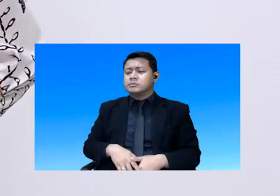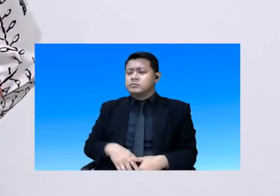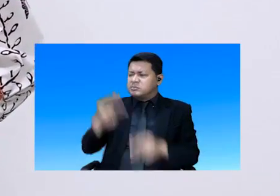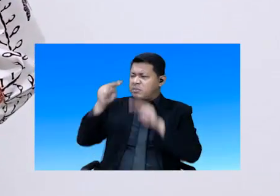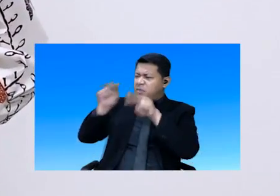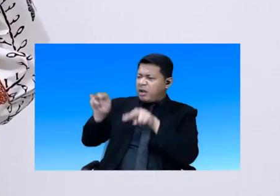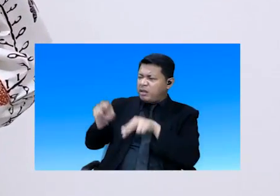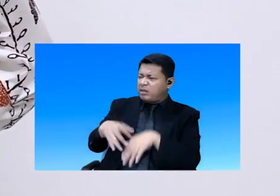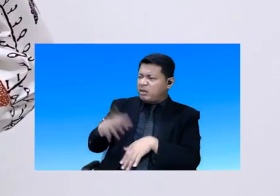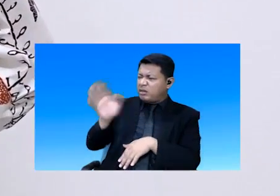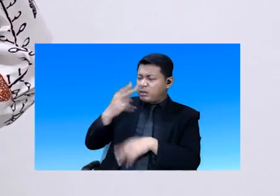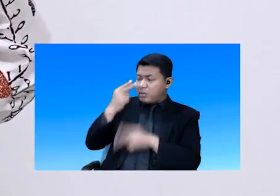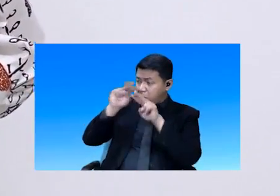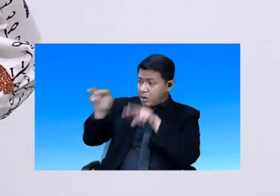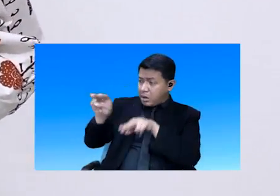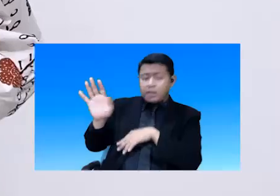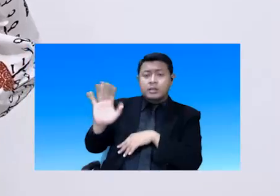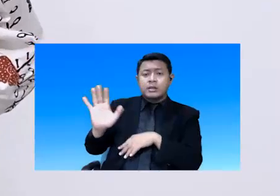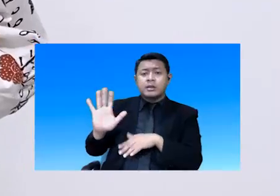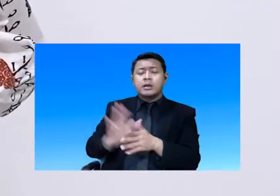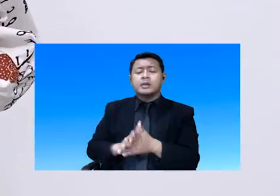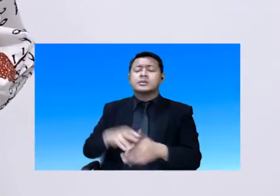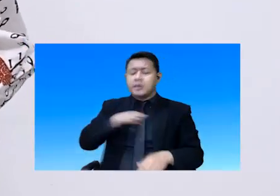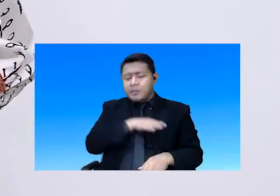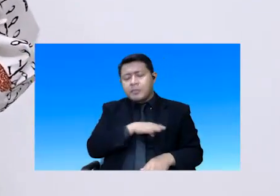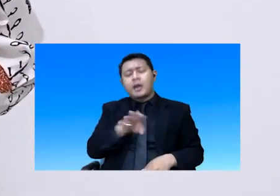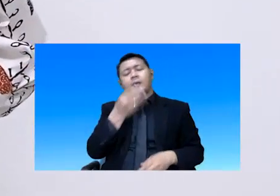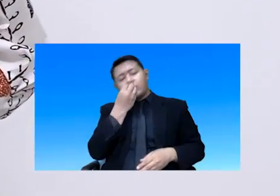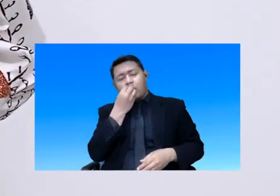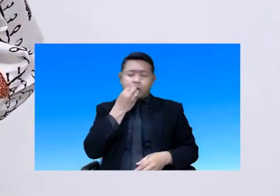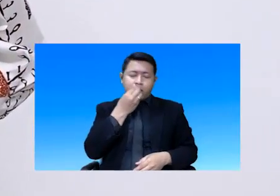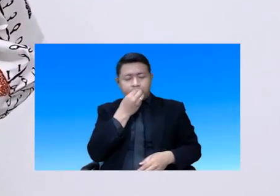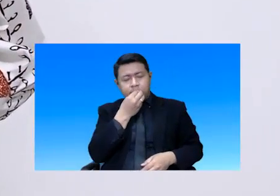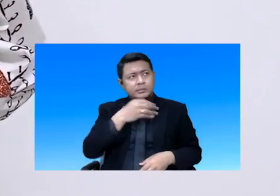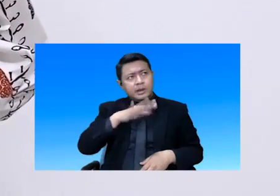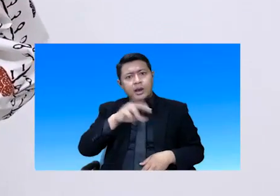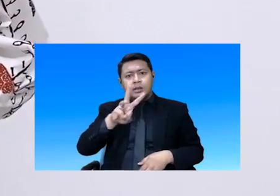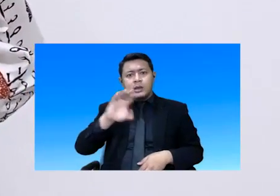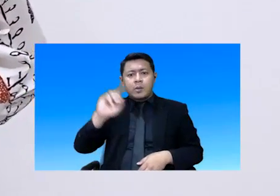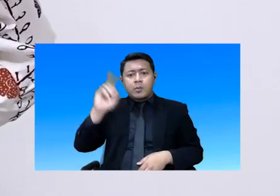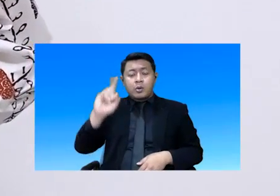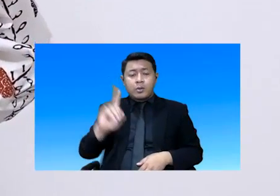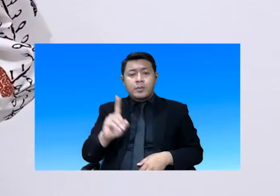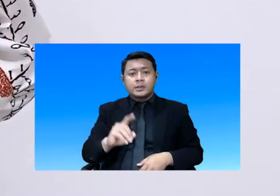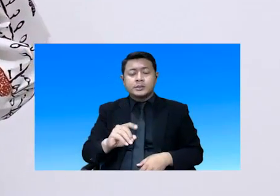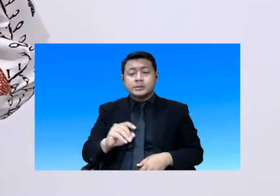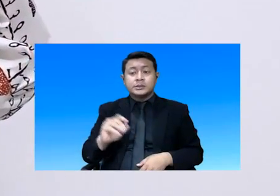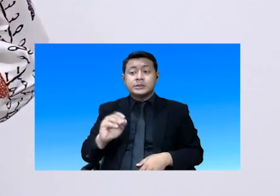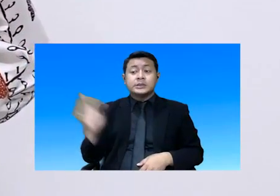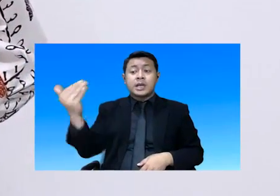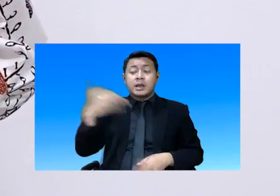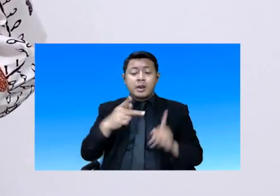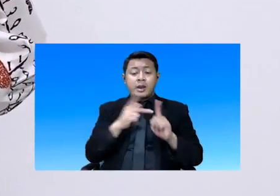atau tidak melihat apapun. Saya berangkat, makan sekitar mungkin 30 menit. Saya kembali ke hotel